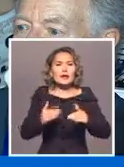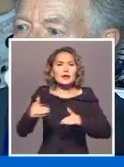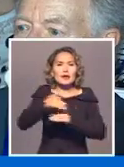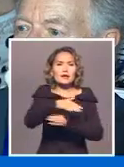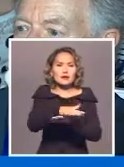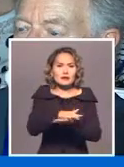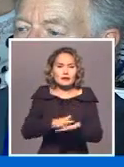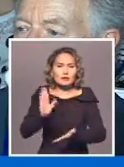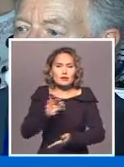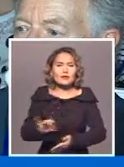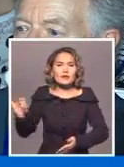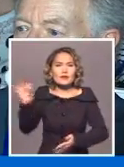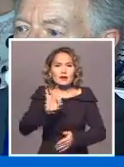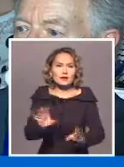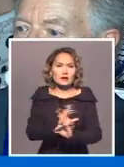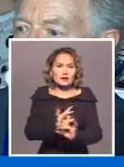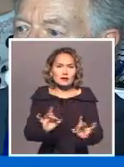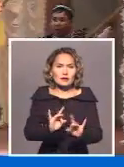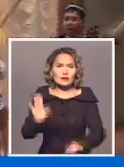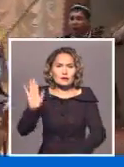мәдени тарихынан сыр шертеді.